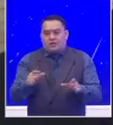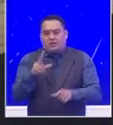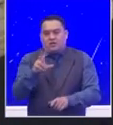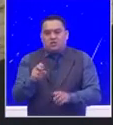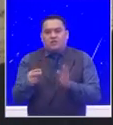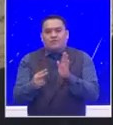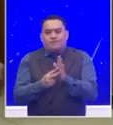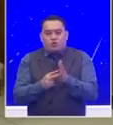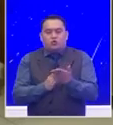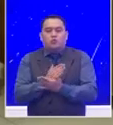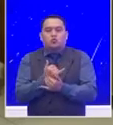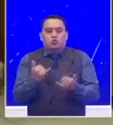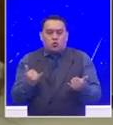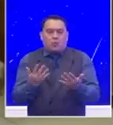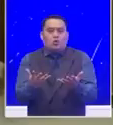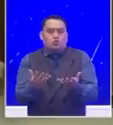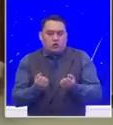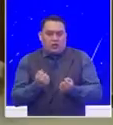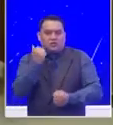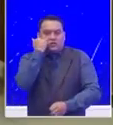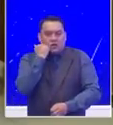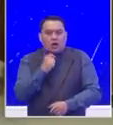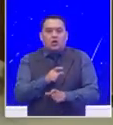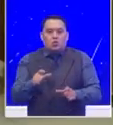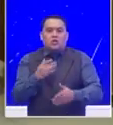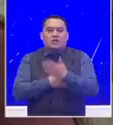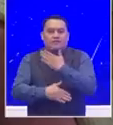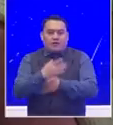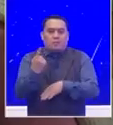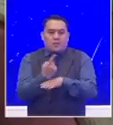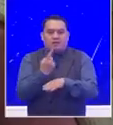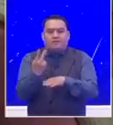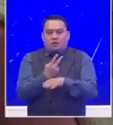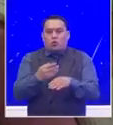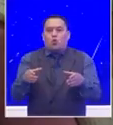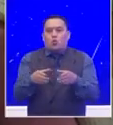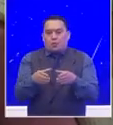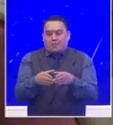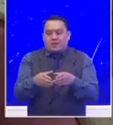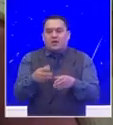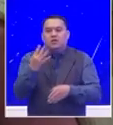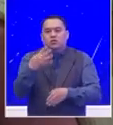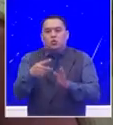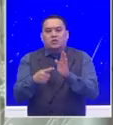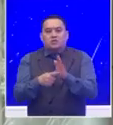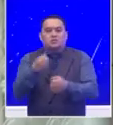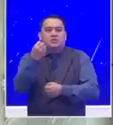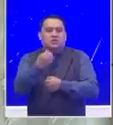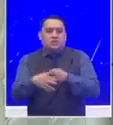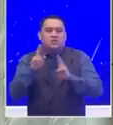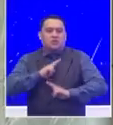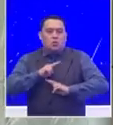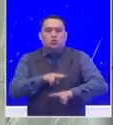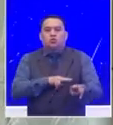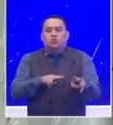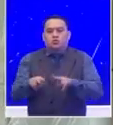308 получателей услуг. В их числе не только пожилые люди, но и инвалиды первой и второй групп. 47 сотрудников медицинского персонала неусыпно